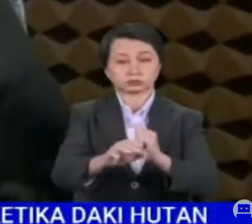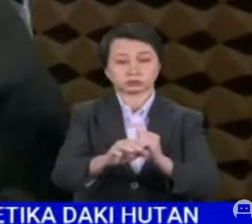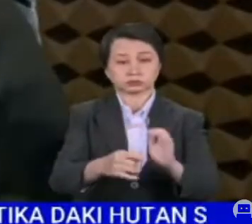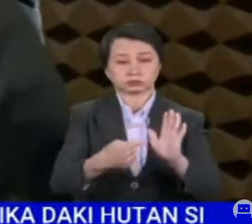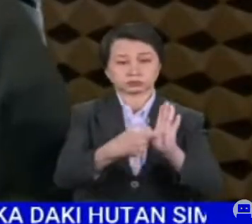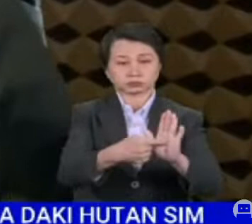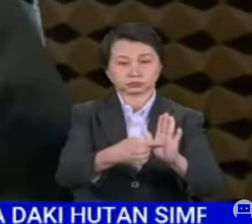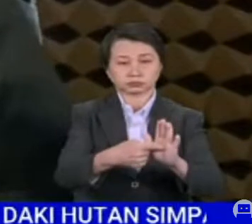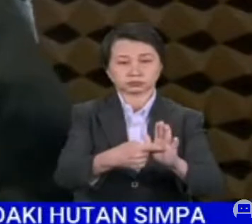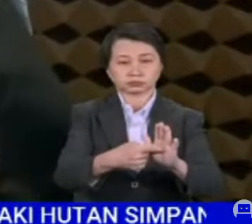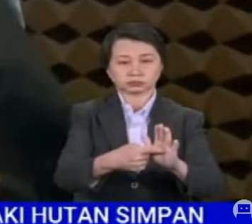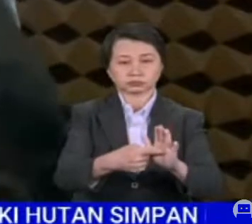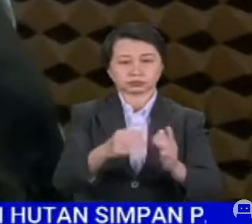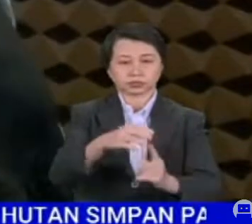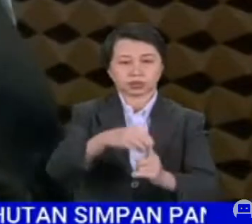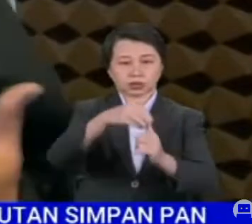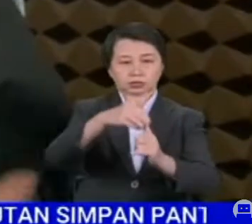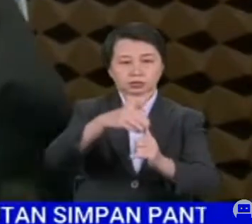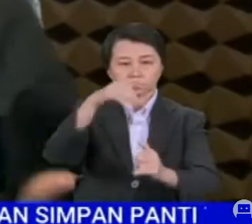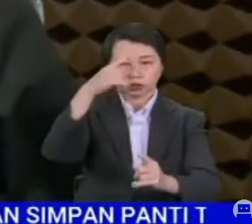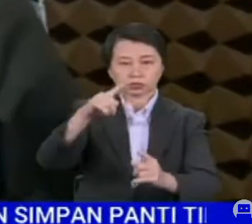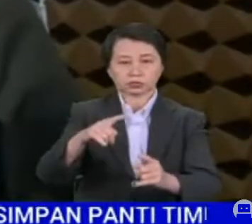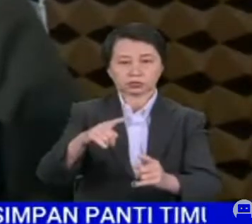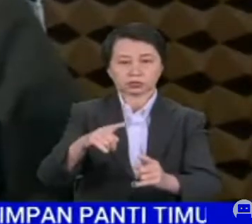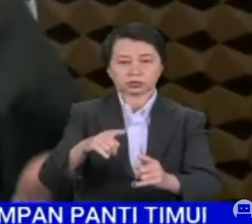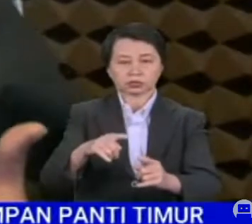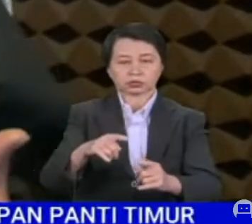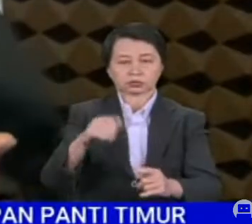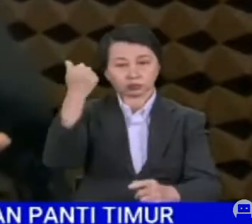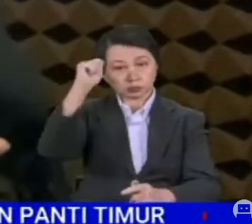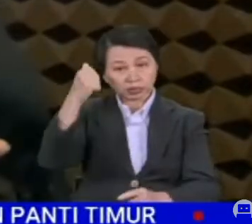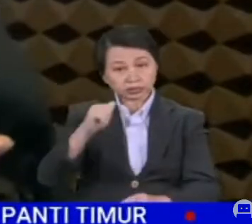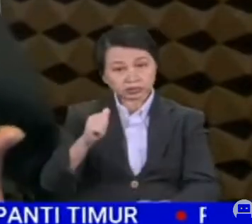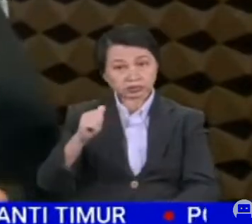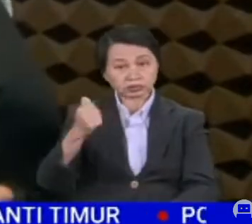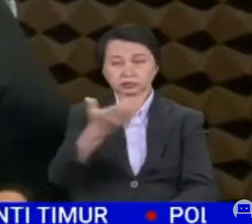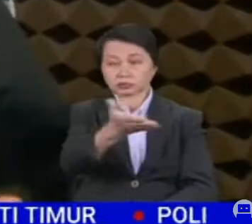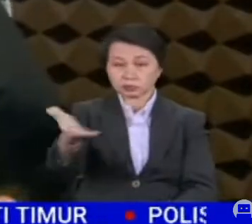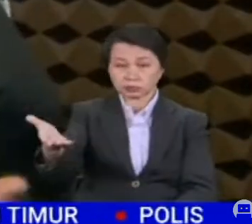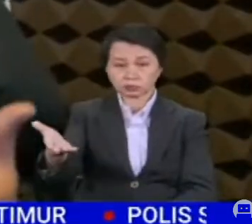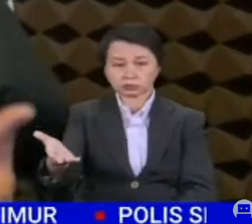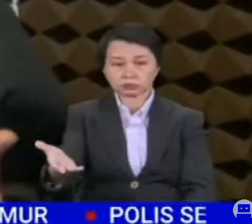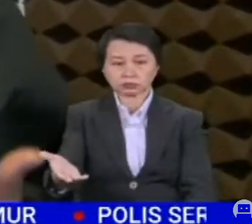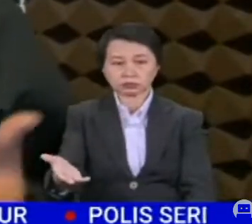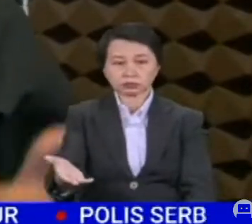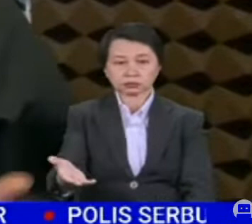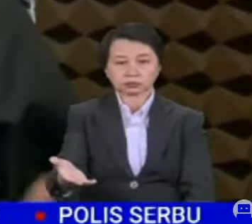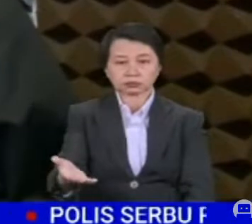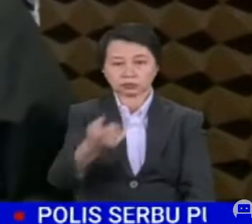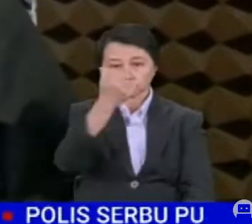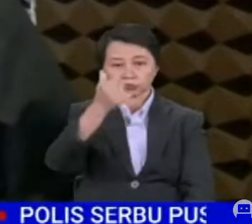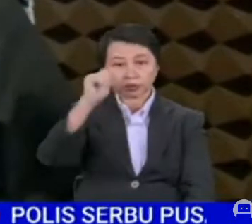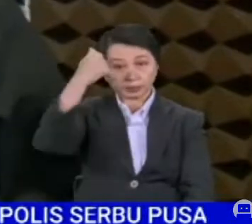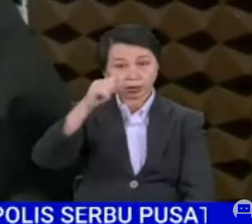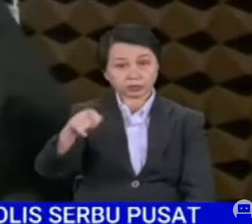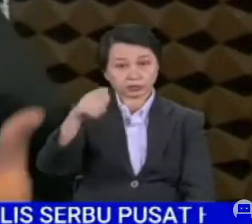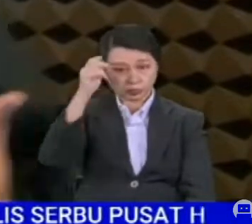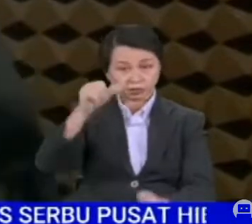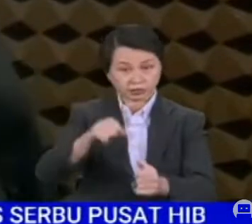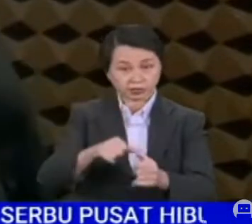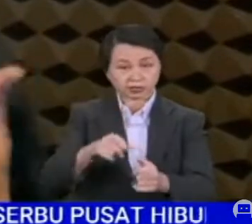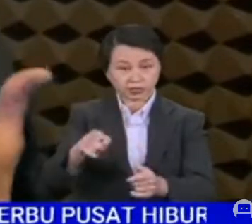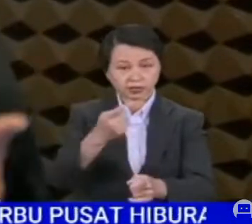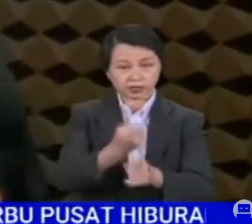diselitkan khas untuk makcik-makcik. Kan? Sebab makcik-makcik nak tenang.